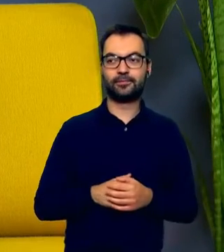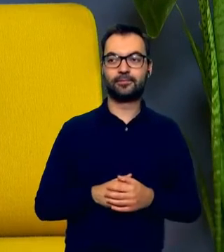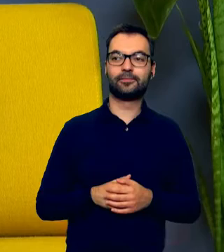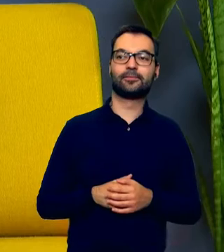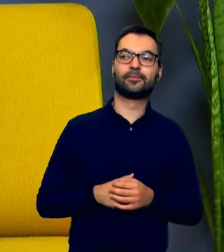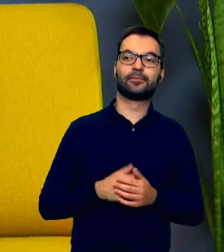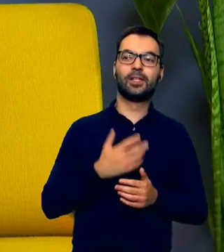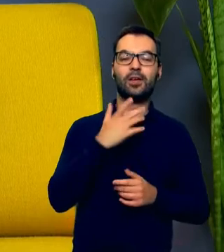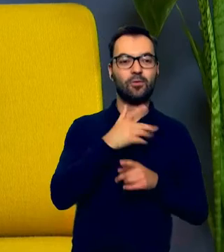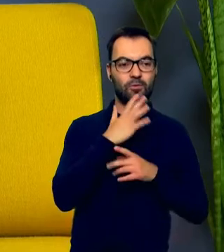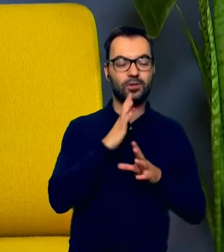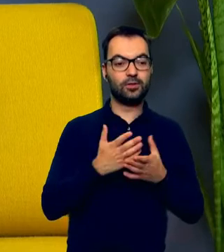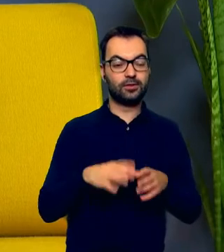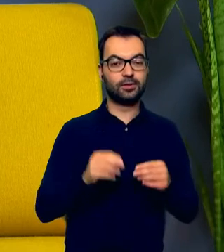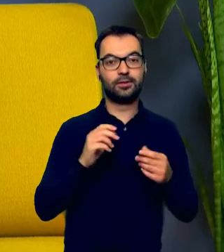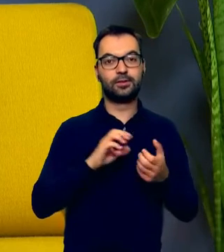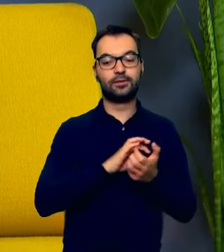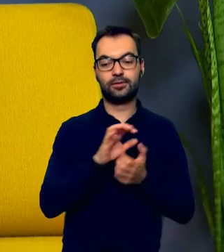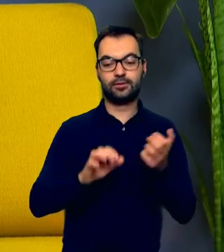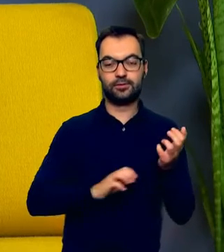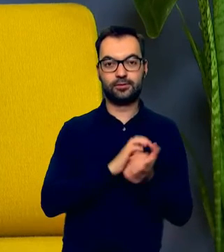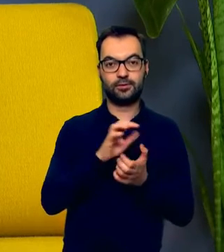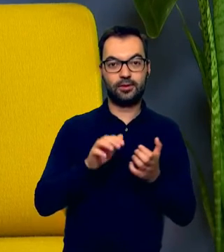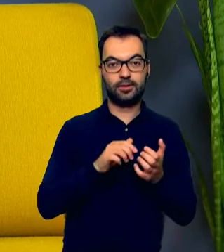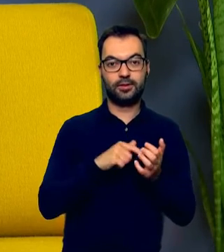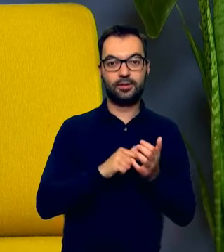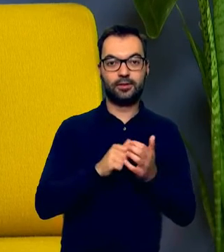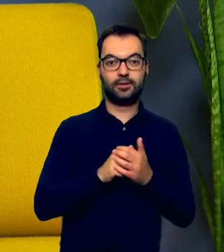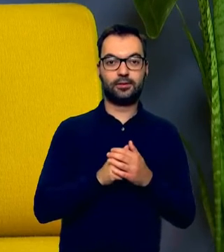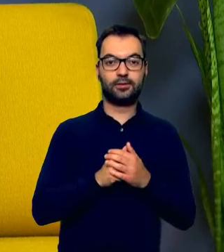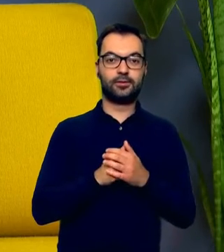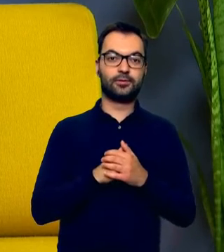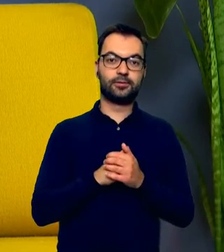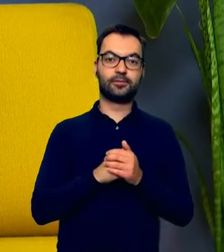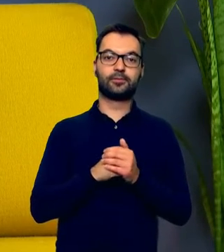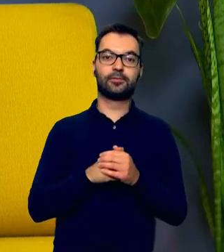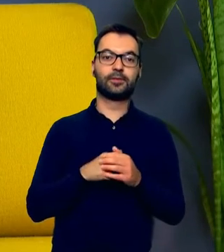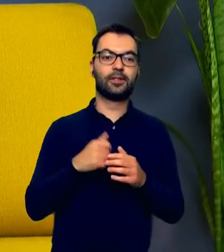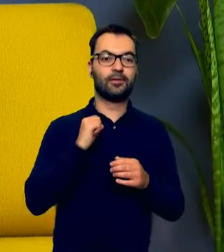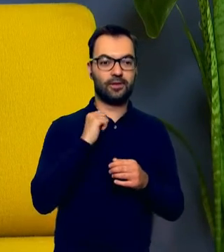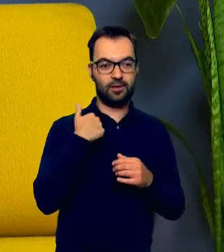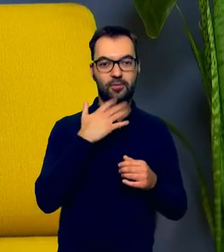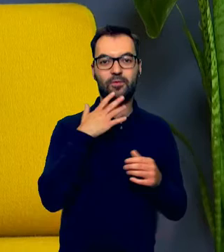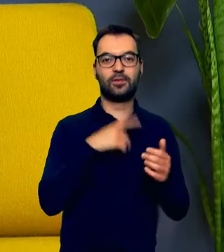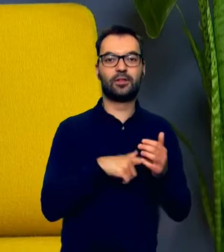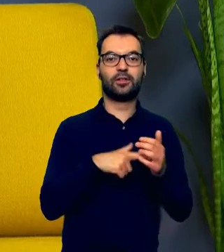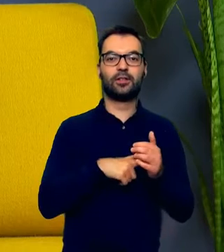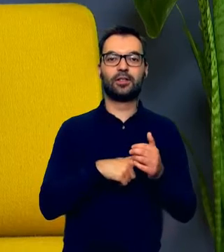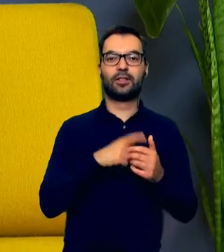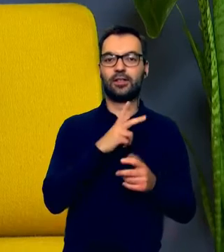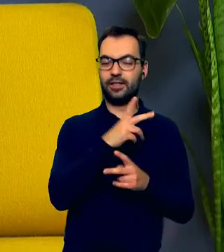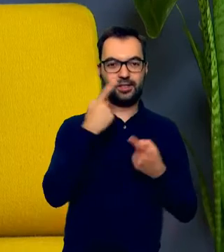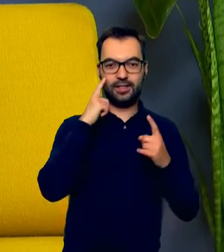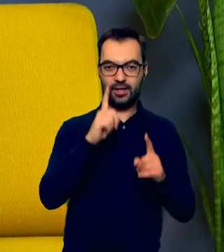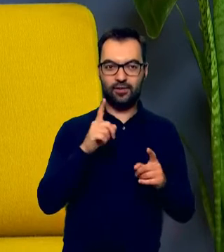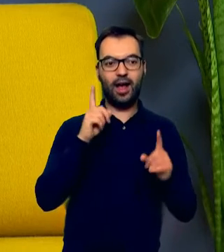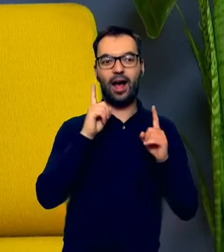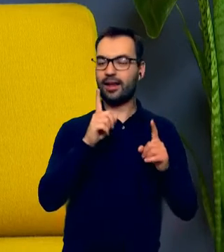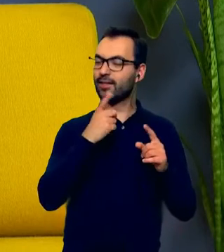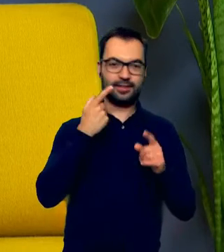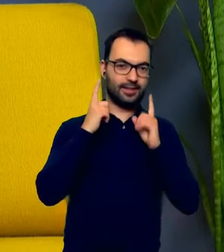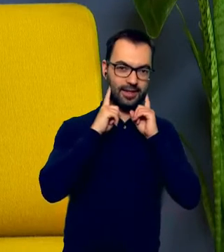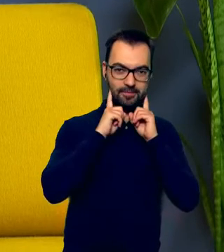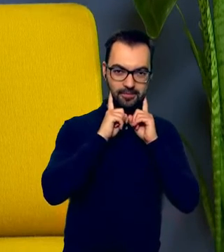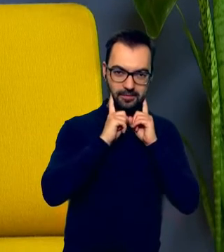wspomniałaś na samym początku, że świat jednak, no... Oczywiście fajnie było powiedzieć, że to jest taka nisza i nikt jej nie zauważył, ale nie